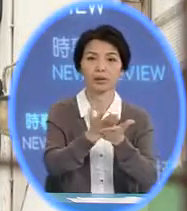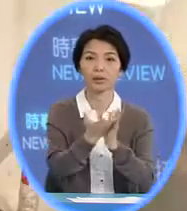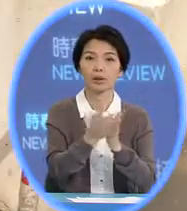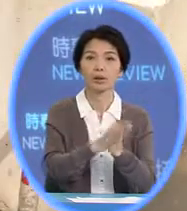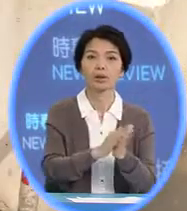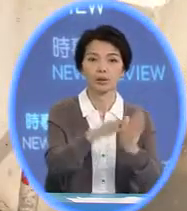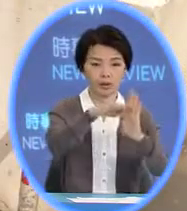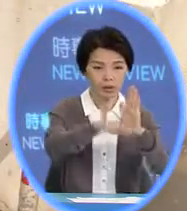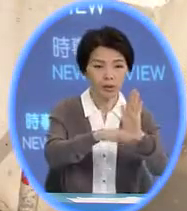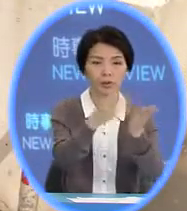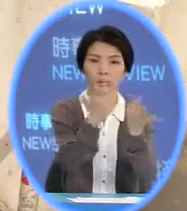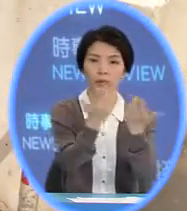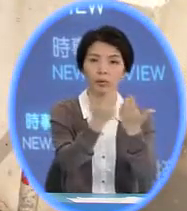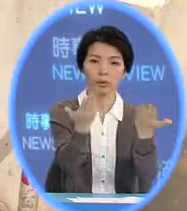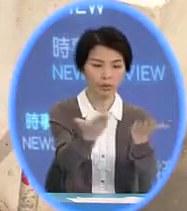有沉降數據。